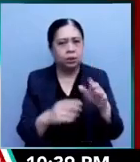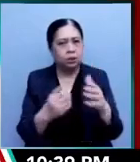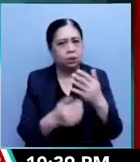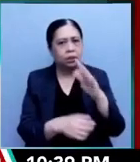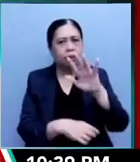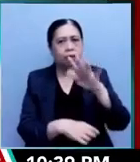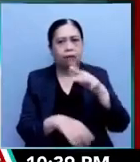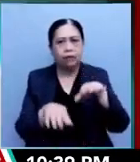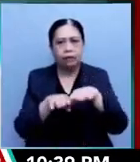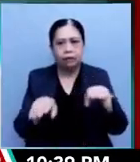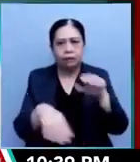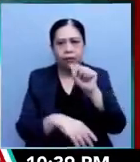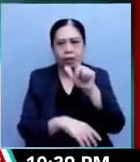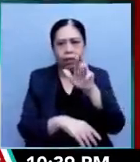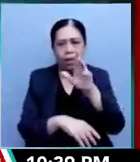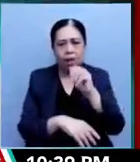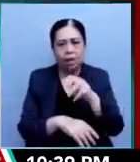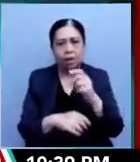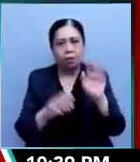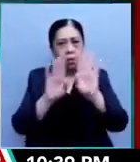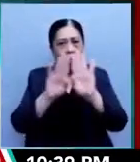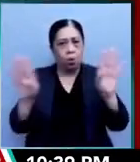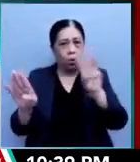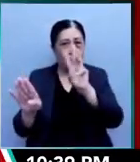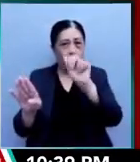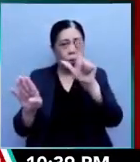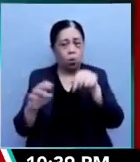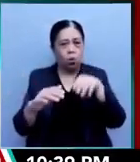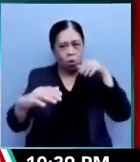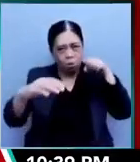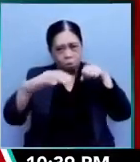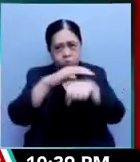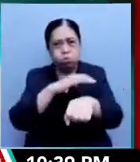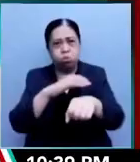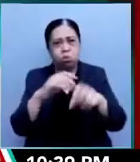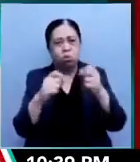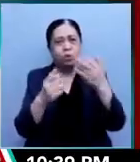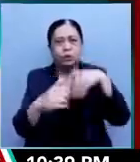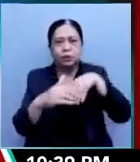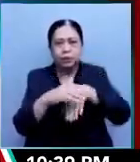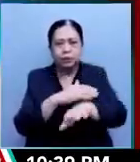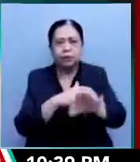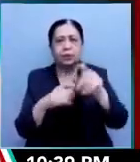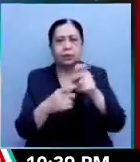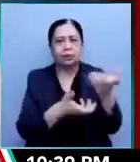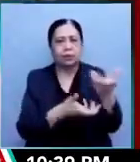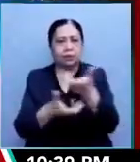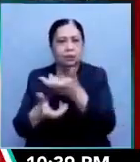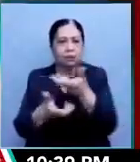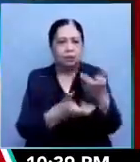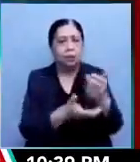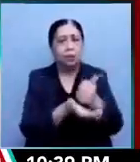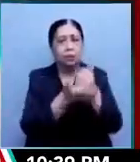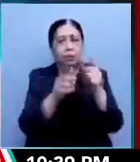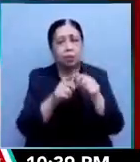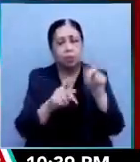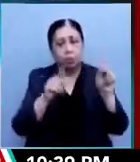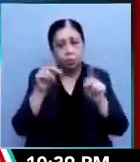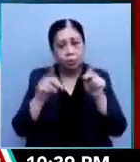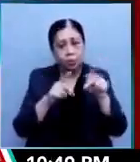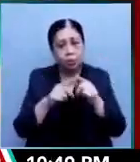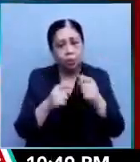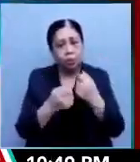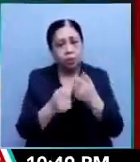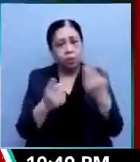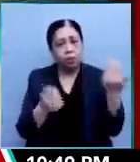alarma binutas na ang pader sa isang bakanteng lote para makalapit ang mga bumbero tumulong na rin ang ilang residente sa pagre ng